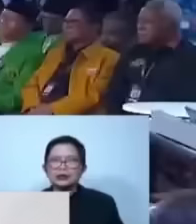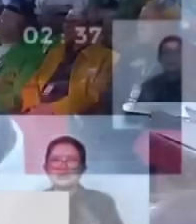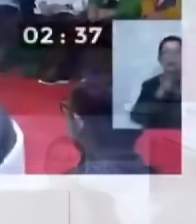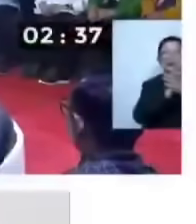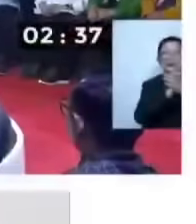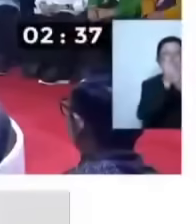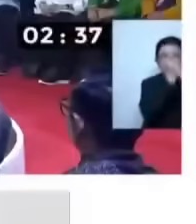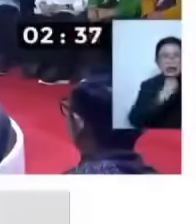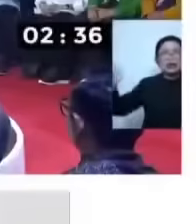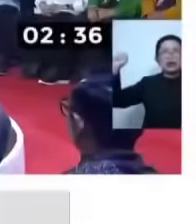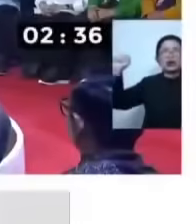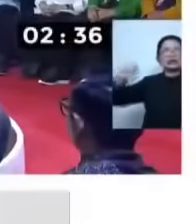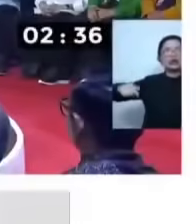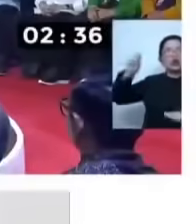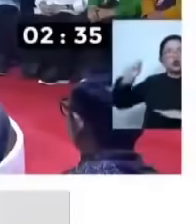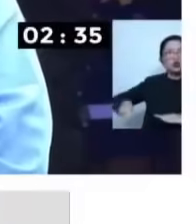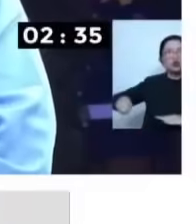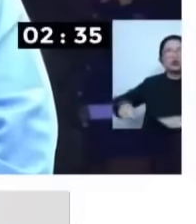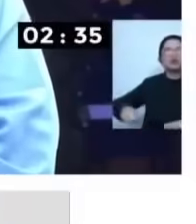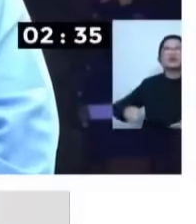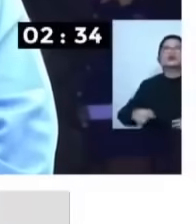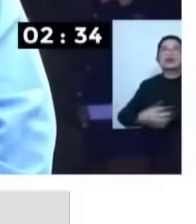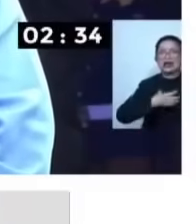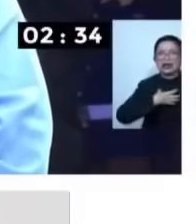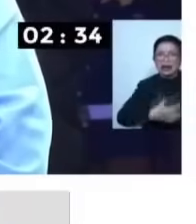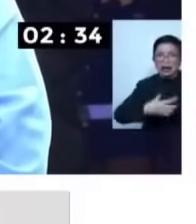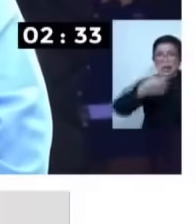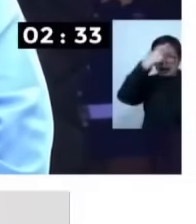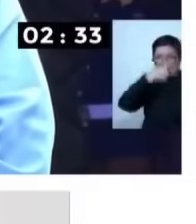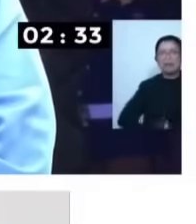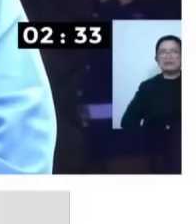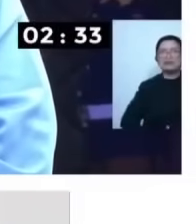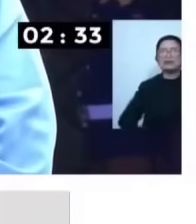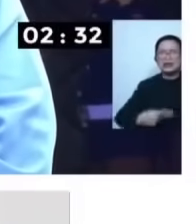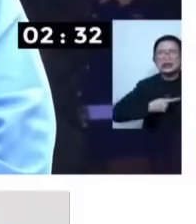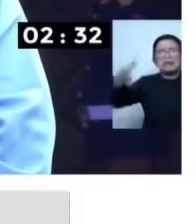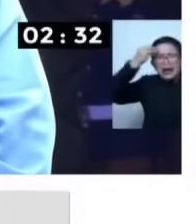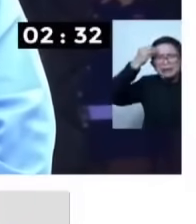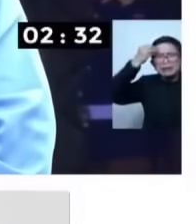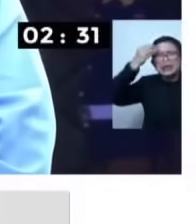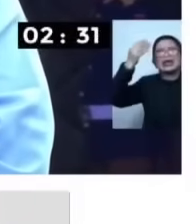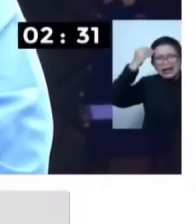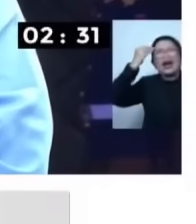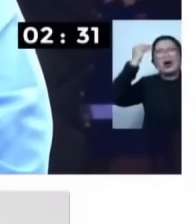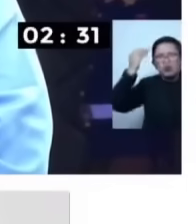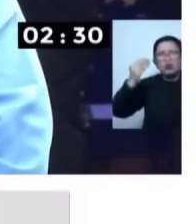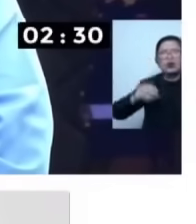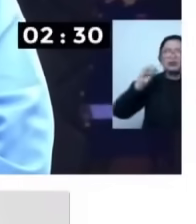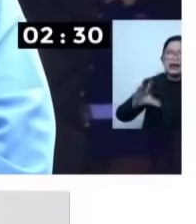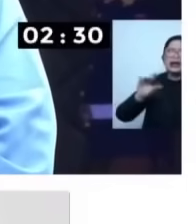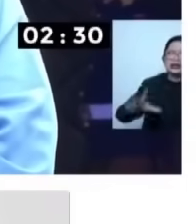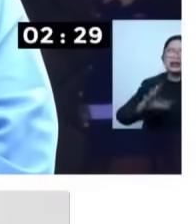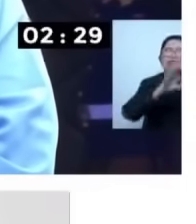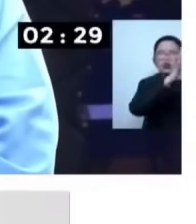entertaining buat kita semua menyenangkan karena beliau artinya apa ya gembira kan selalu bilang kalau misalkan lagi Eh penuh